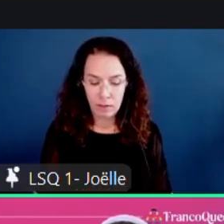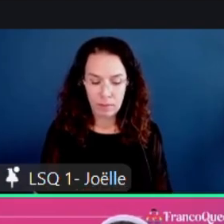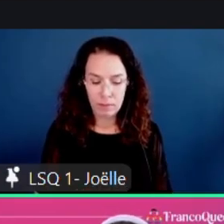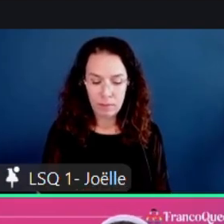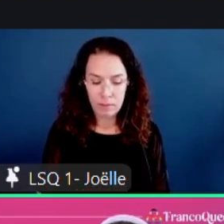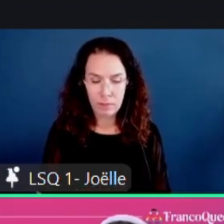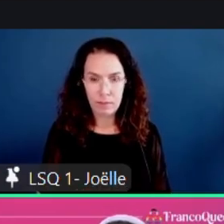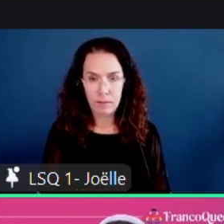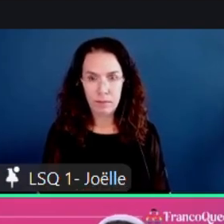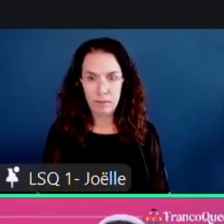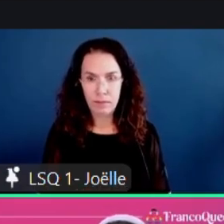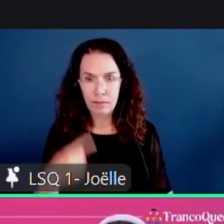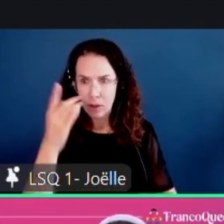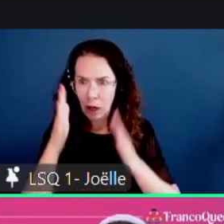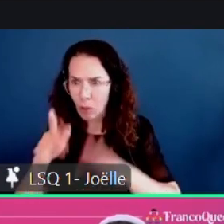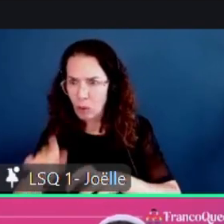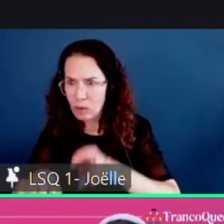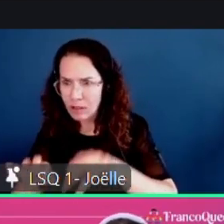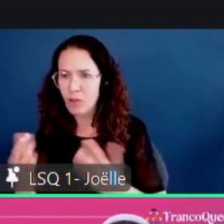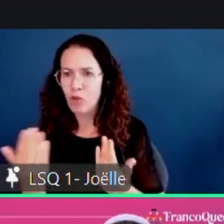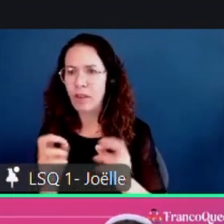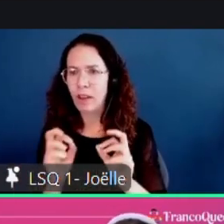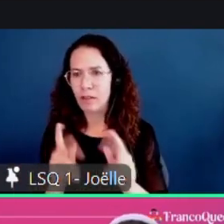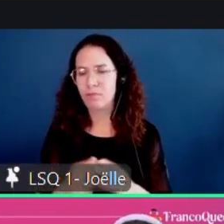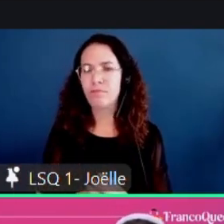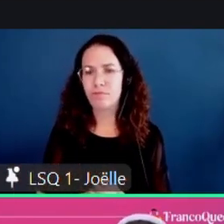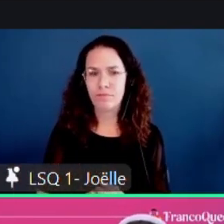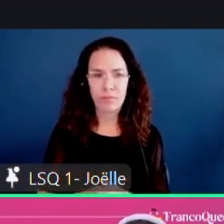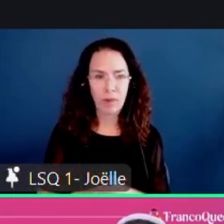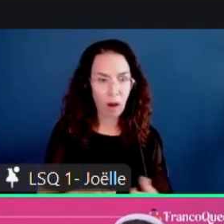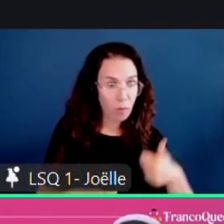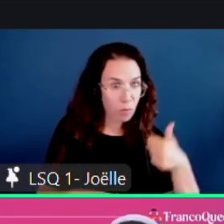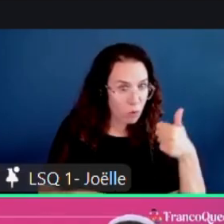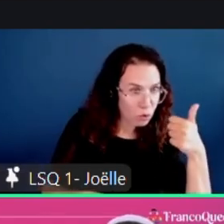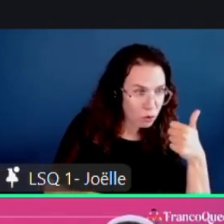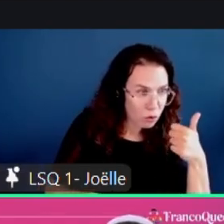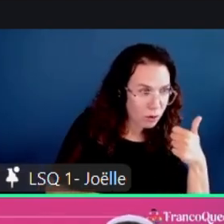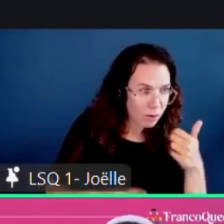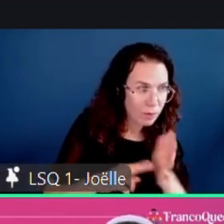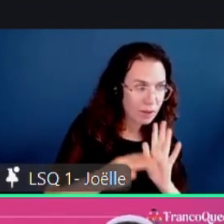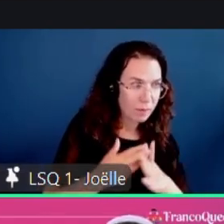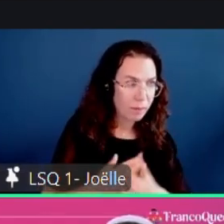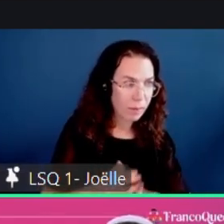Je vois des visages encore concentrés, donc je vais vous donner encore quelques secondes. OK, un autre pouce qui rentre.